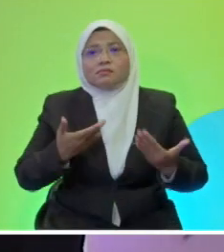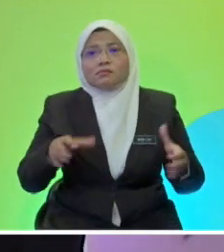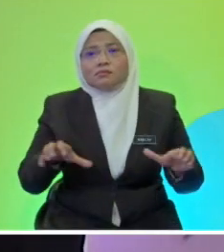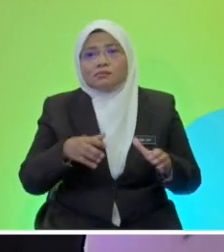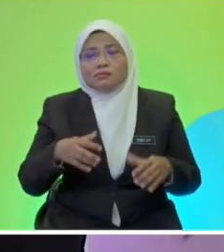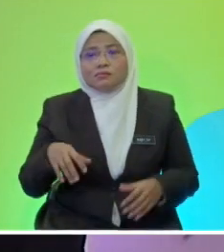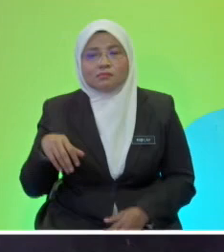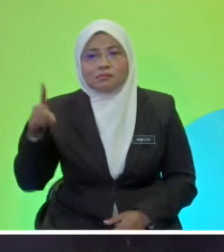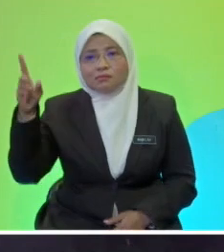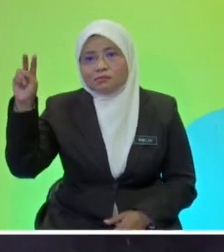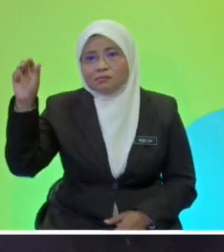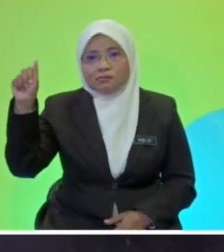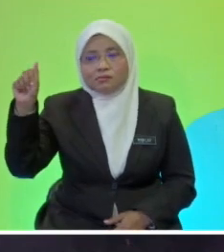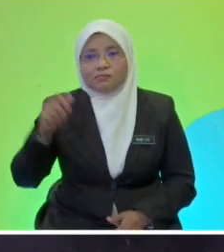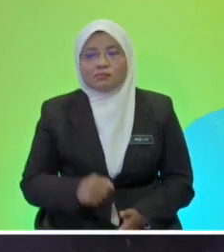DNA